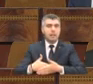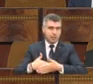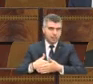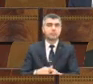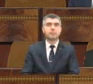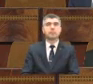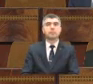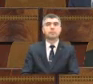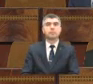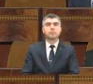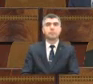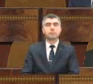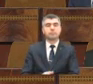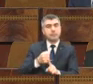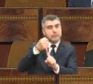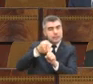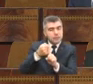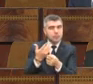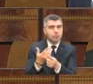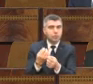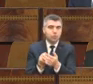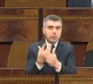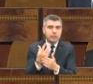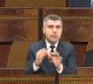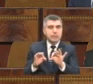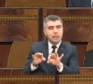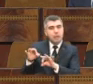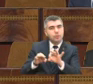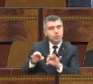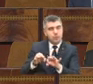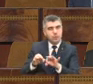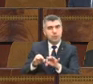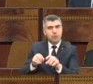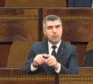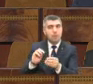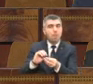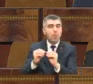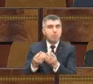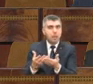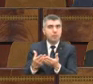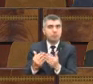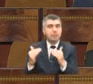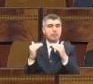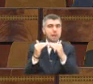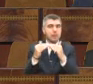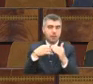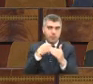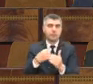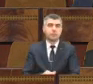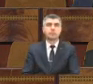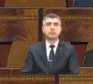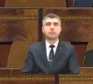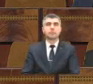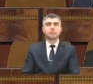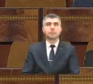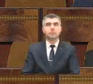الوزير المحترم، واش توجدوا شي استراتيجية باش فكوا هاد المعضلة اللي غادي يعيش هاد الإقليم في بداية السنة؟ وشكرا سيد الوزير.